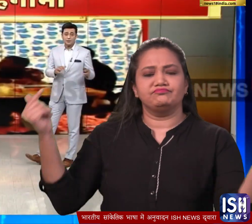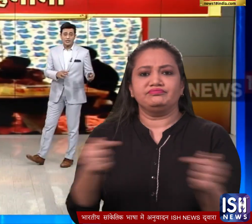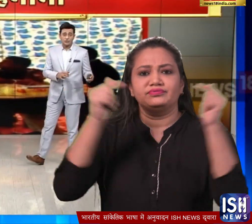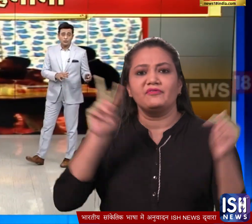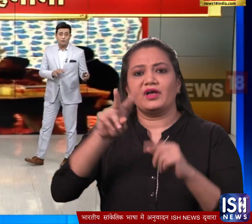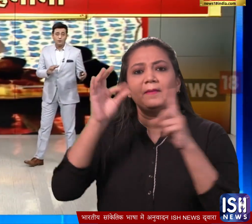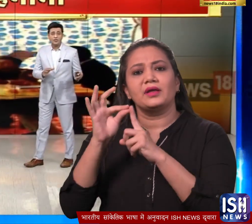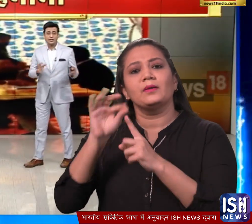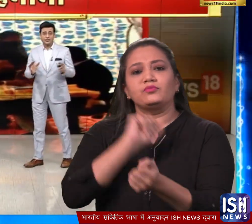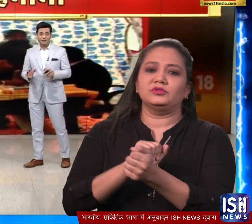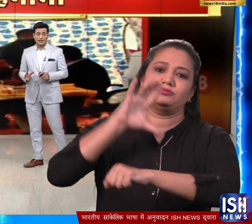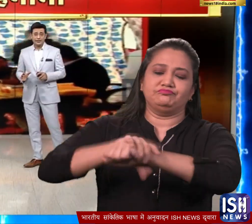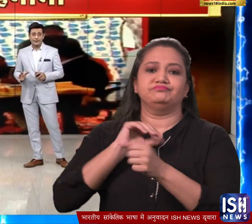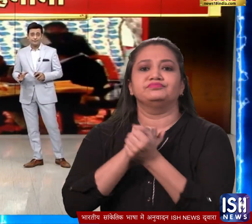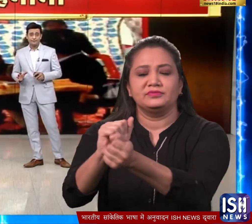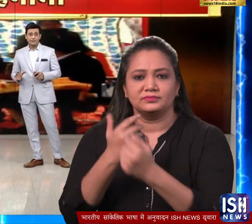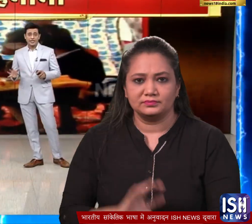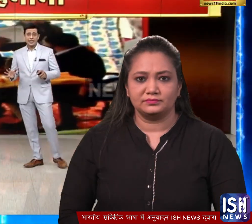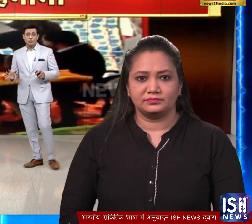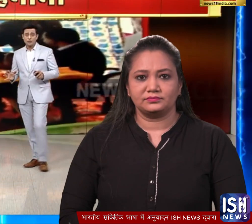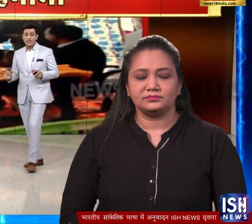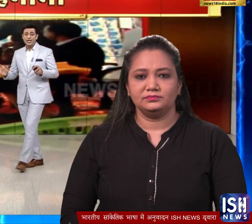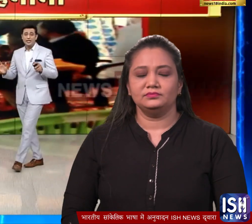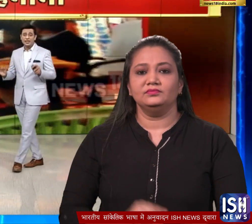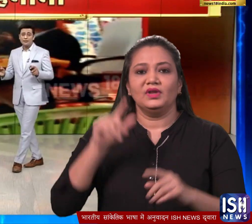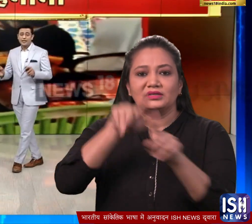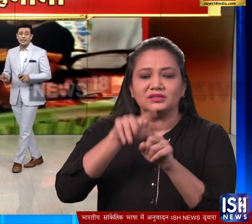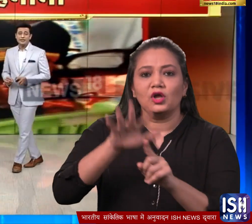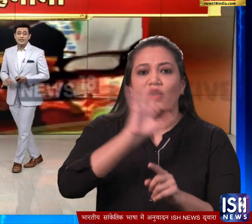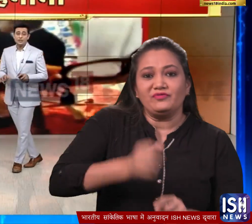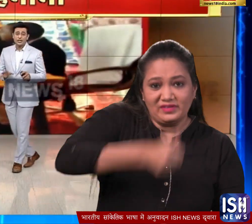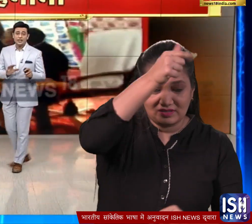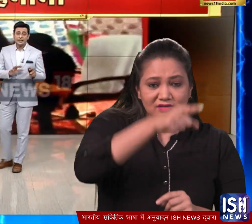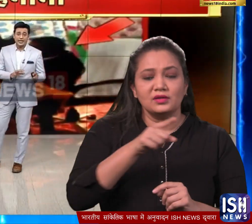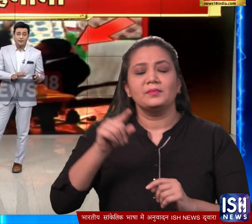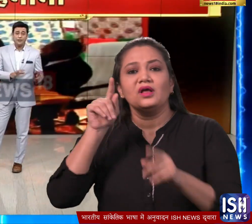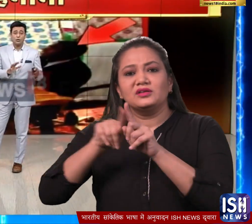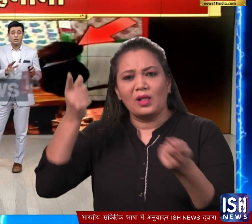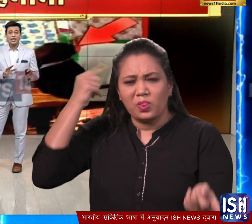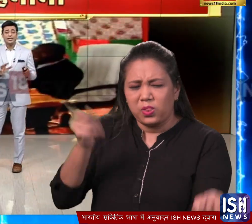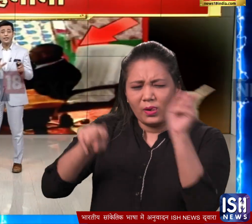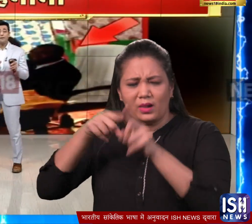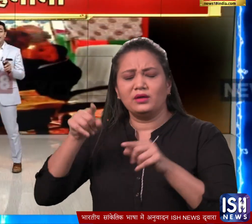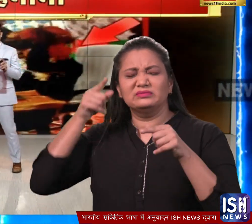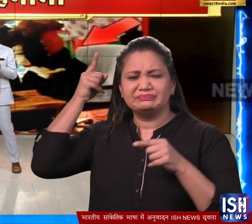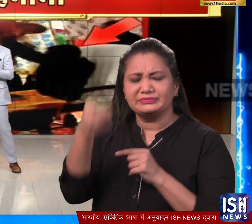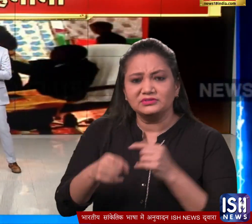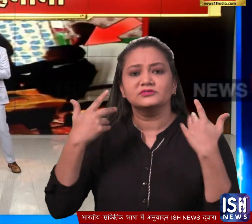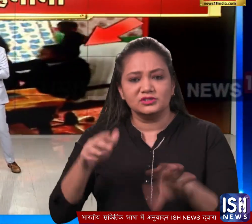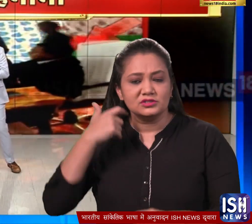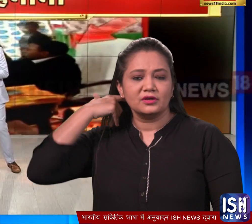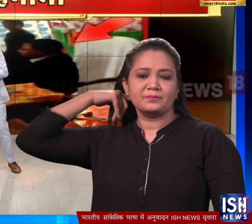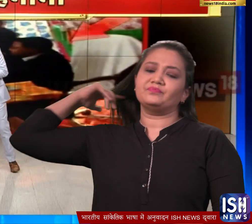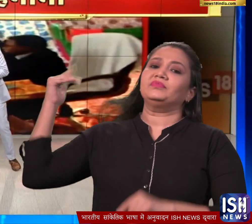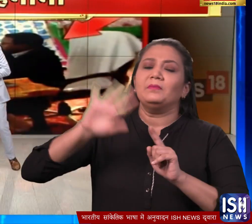नाम के इस पार्षद को पुलिस ने गिरफ्तार कर लिया। बताया गया कि उन्होंने नगर पालिका अध्यक्ष और एक अधिकारी पर घोटाले के गंभीर